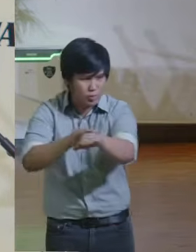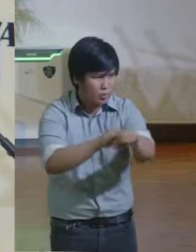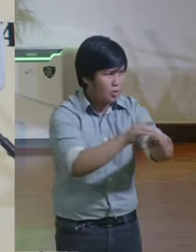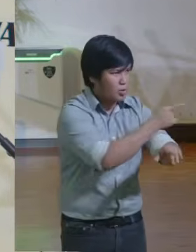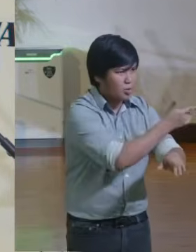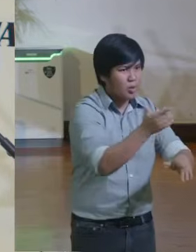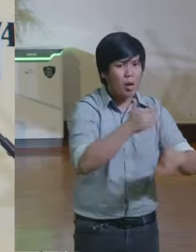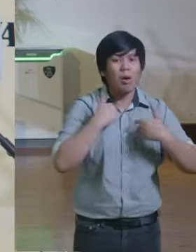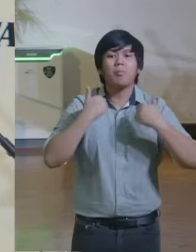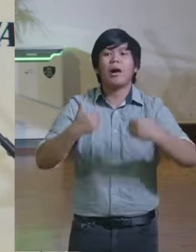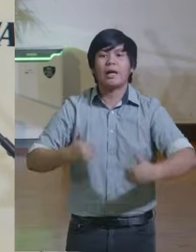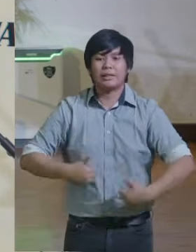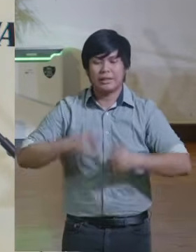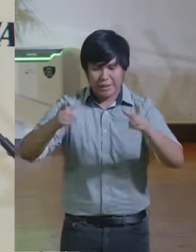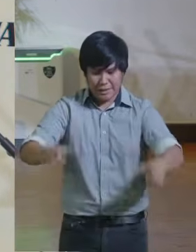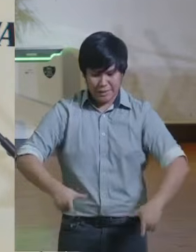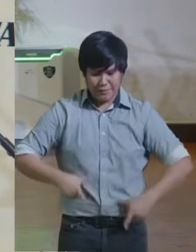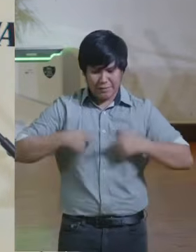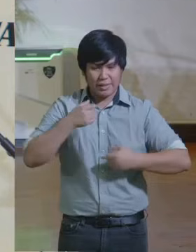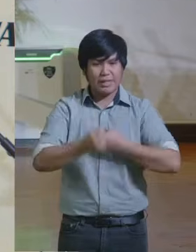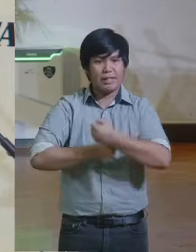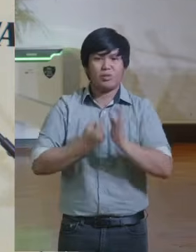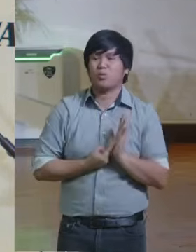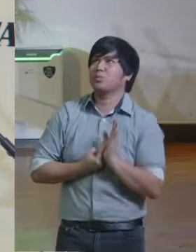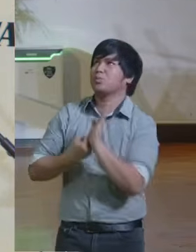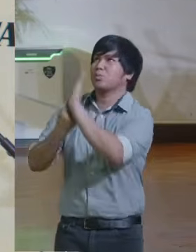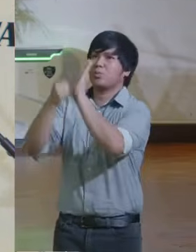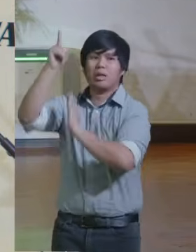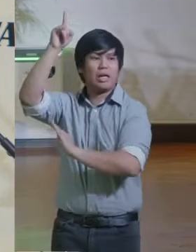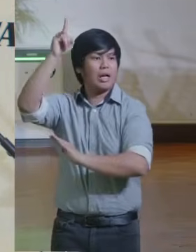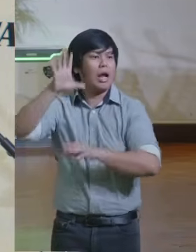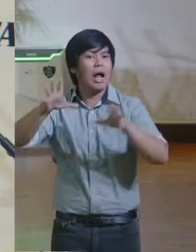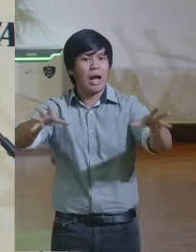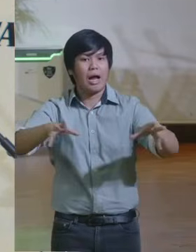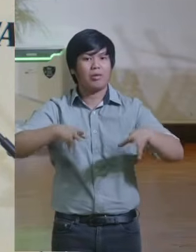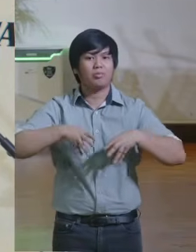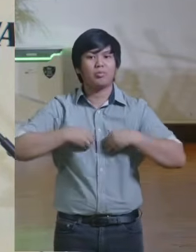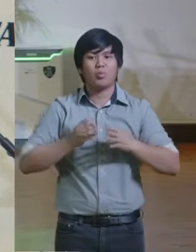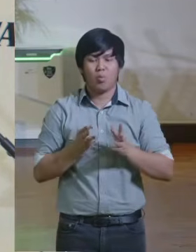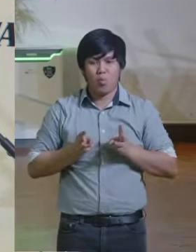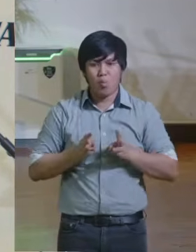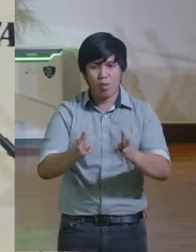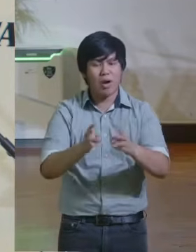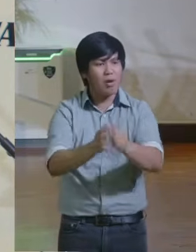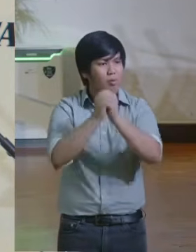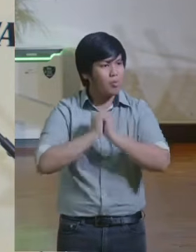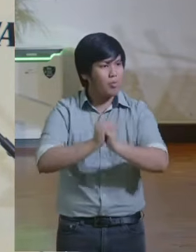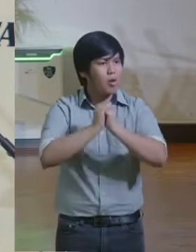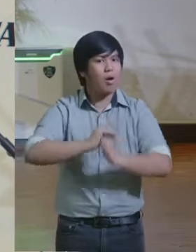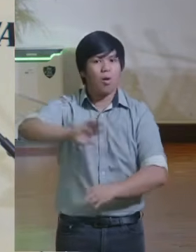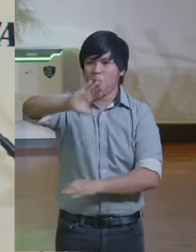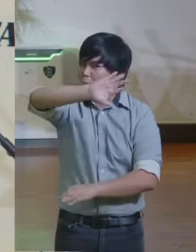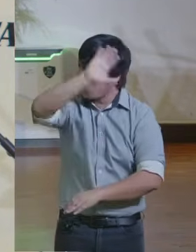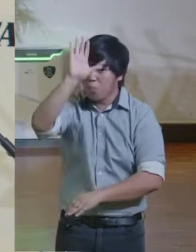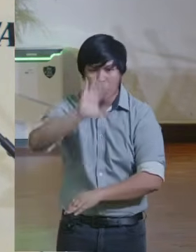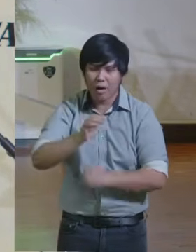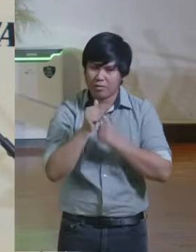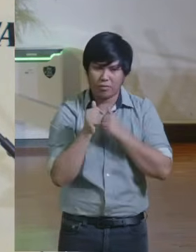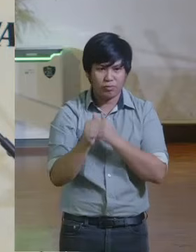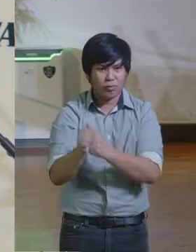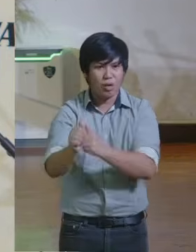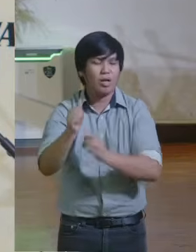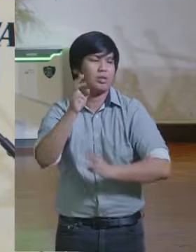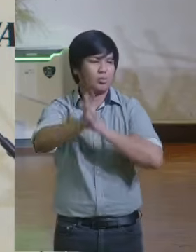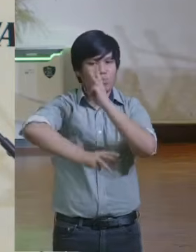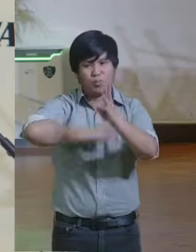living sacrifice, holy and acceptable to God, which is your spiritual worship. Do not be conformed to